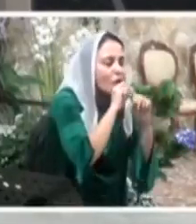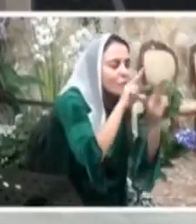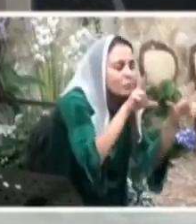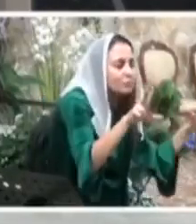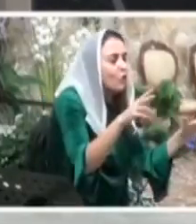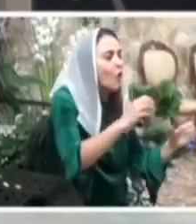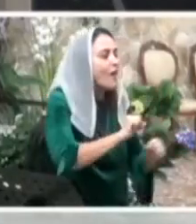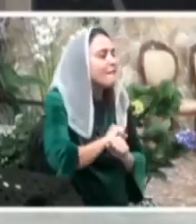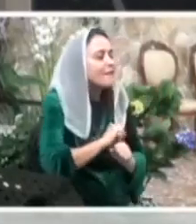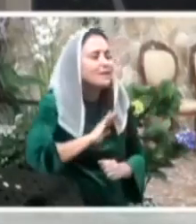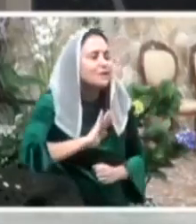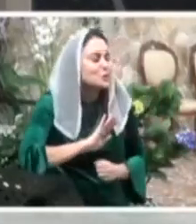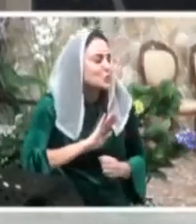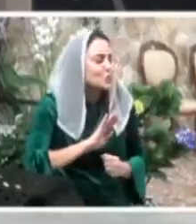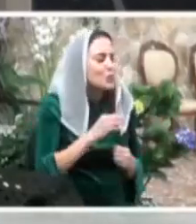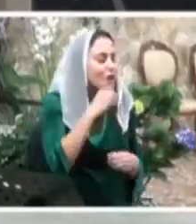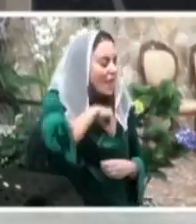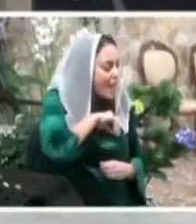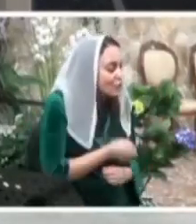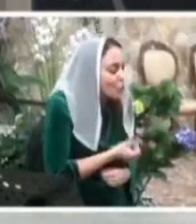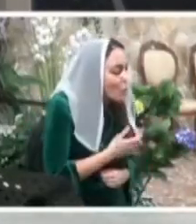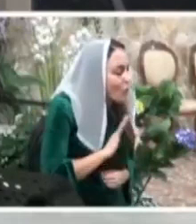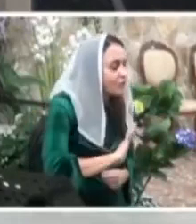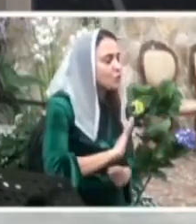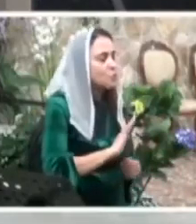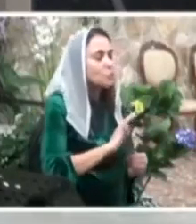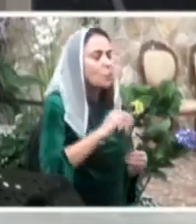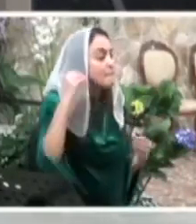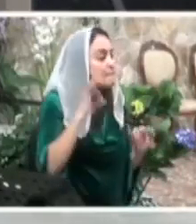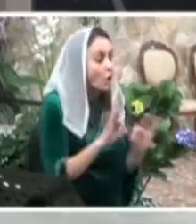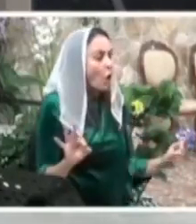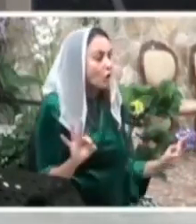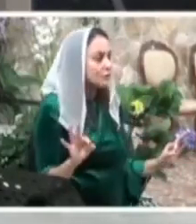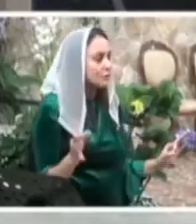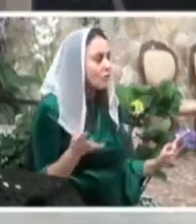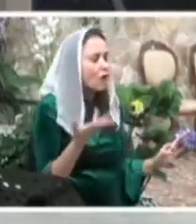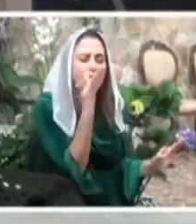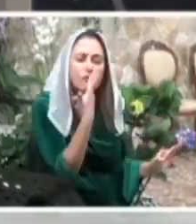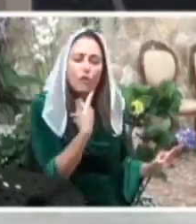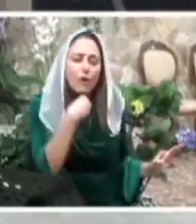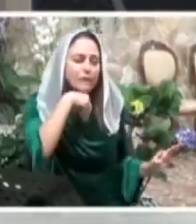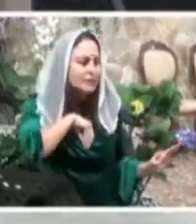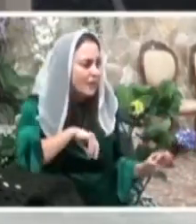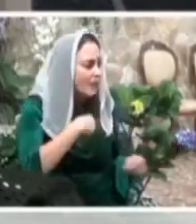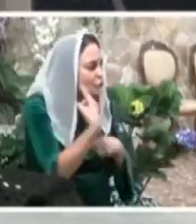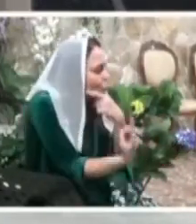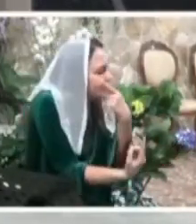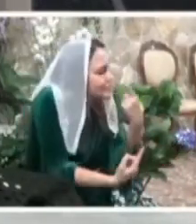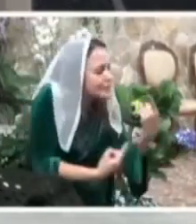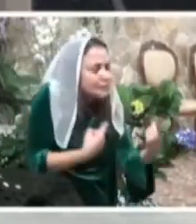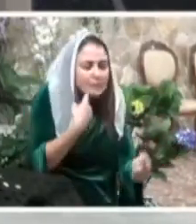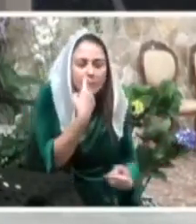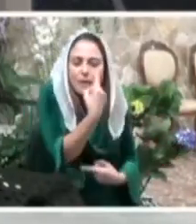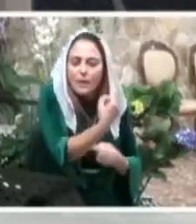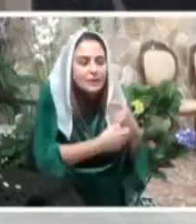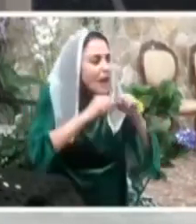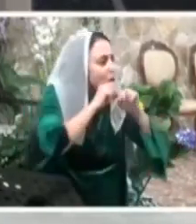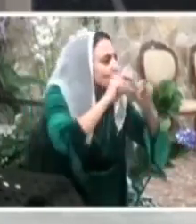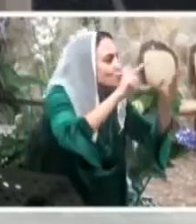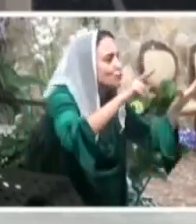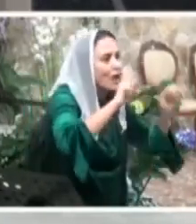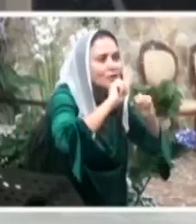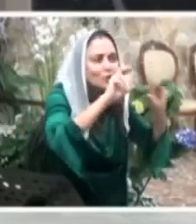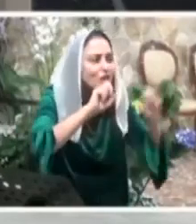qualcuno. Nel suo cuore c'era una prontezza, un desiderio costante di annunciare